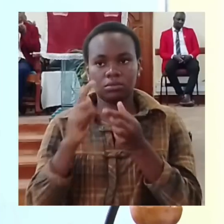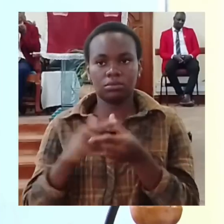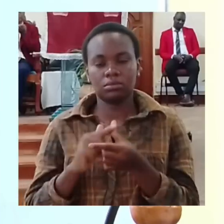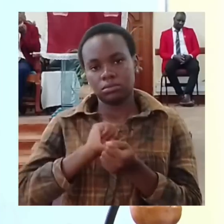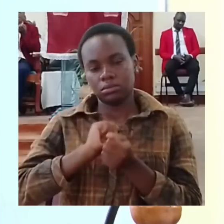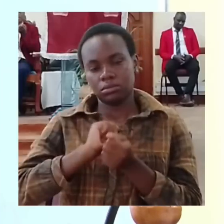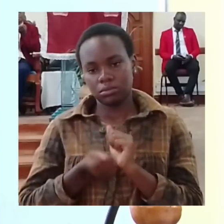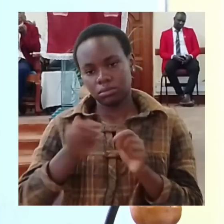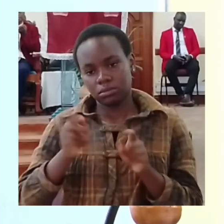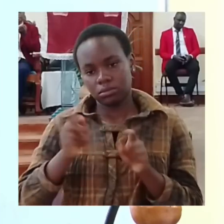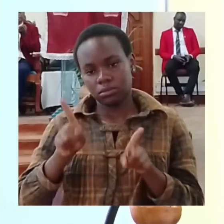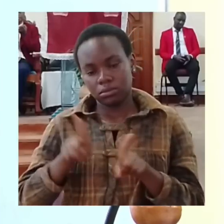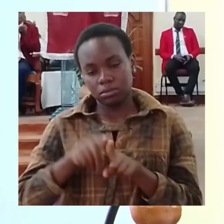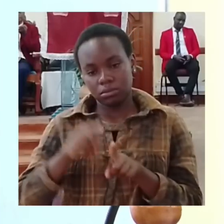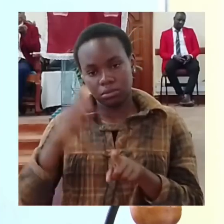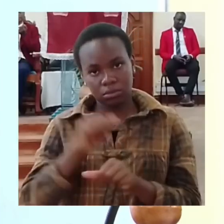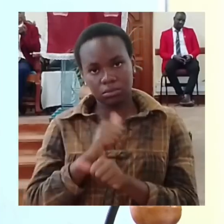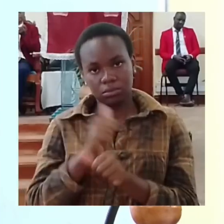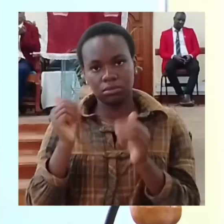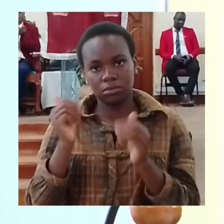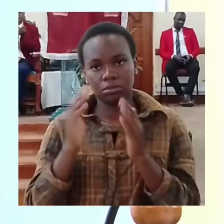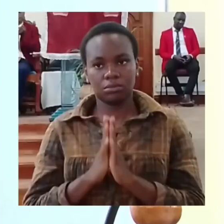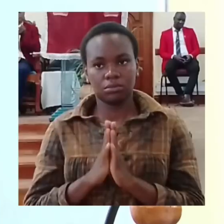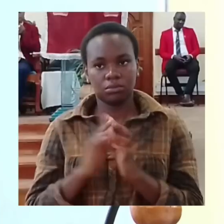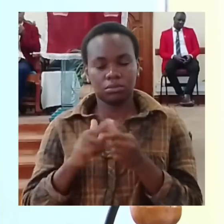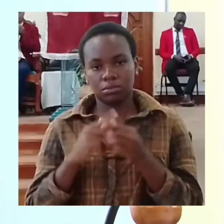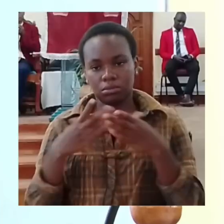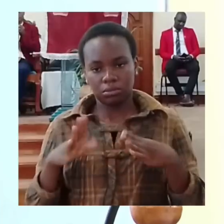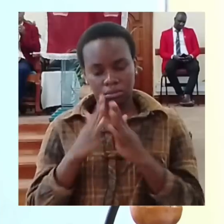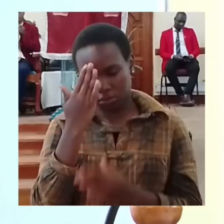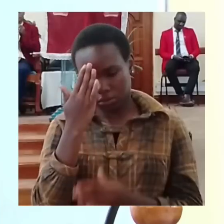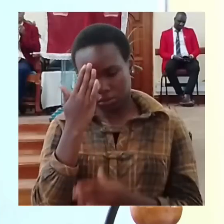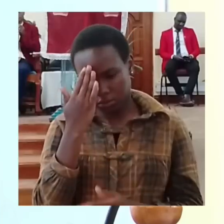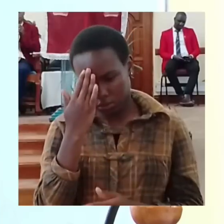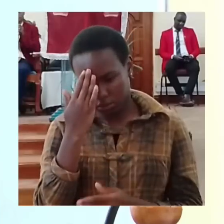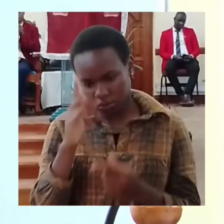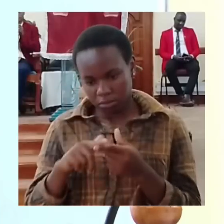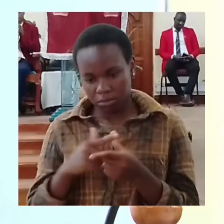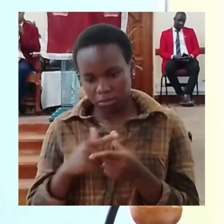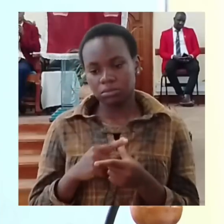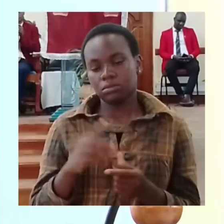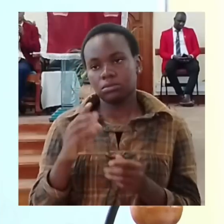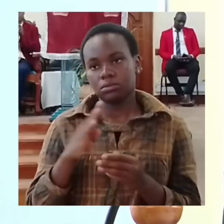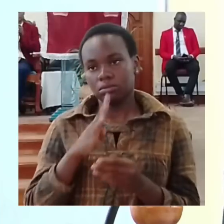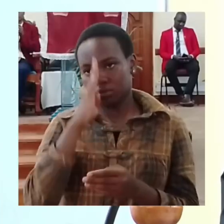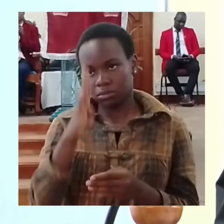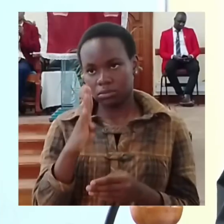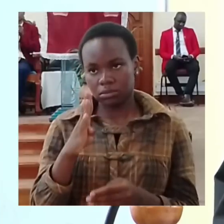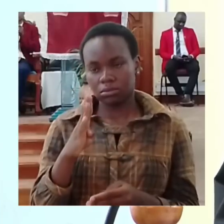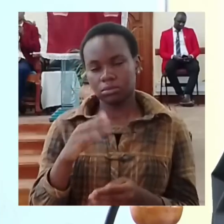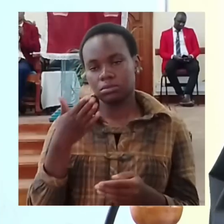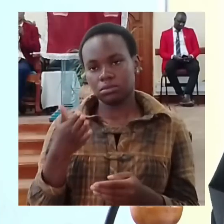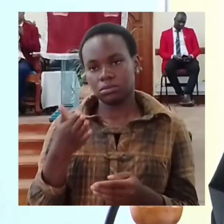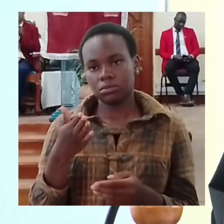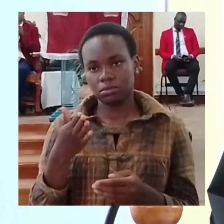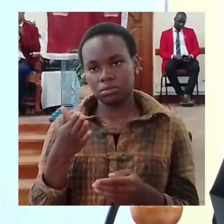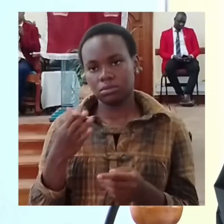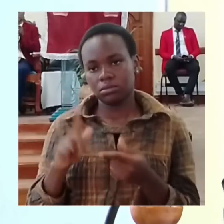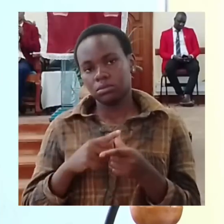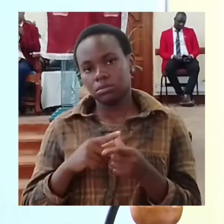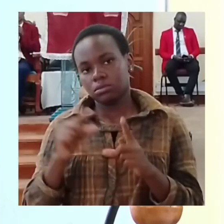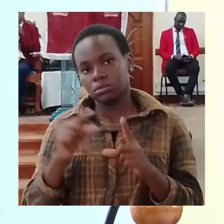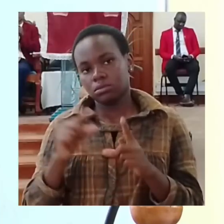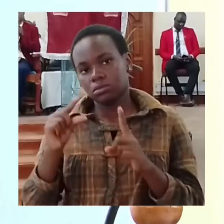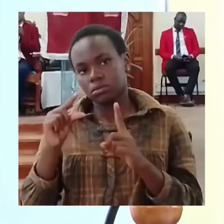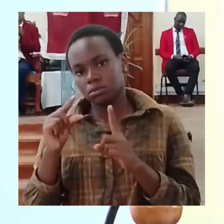kĩĩ. Tũkorwo tũrĩ andũ a kwĩnyihia. Sunday tweranire thĩinĩ wa Filipi 2 atĩ kiugo kĩa Ngai